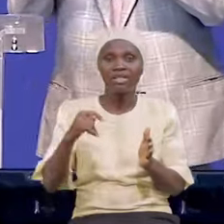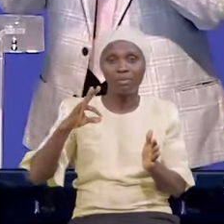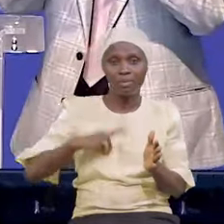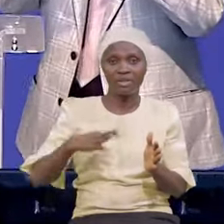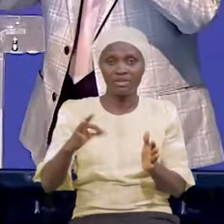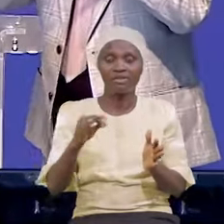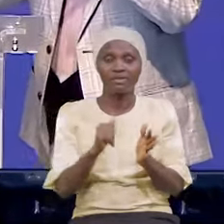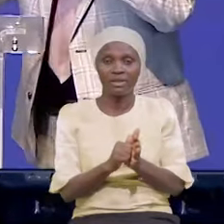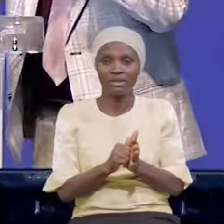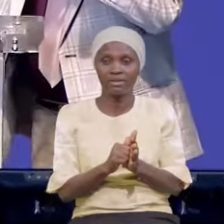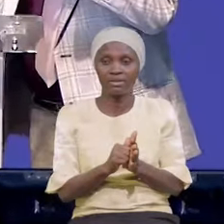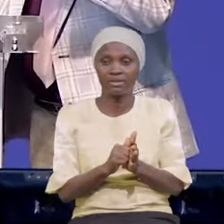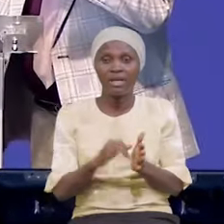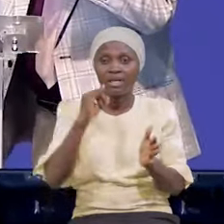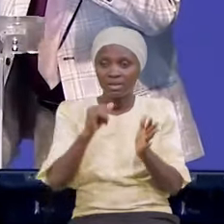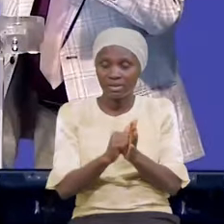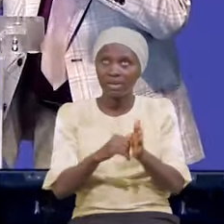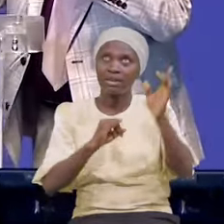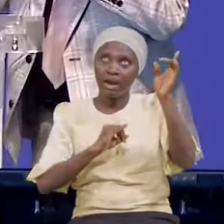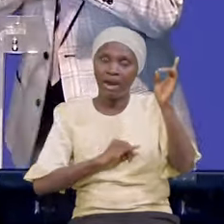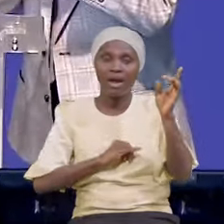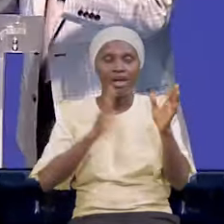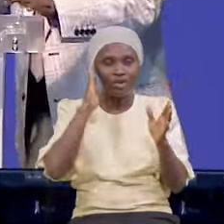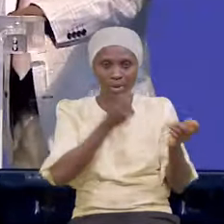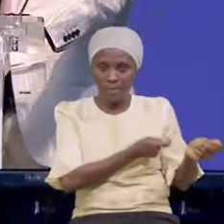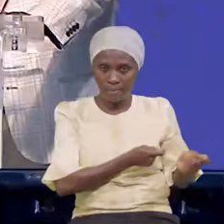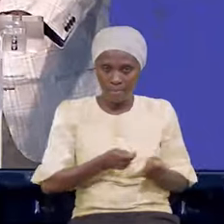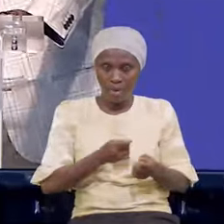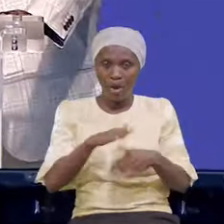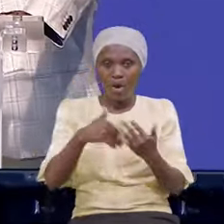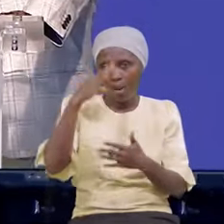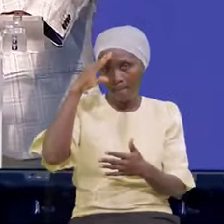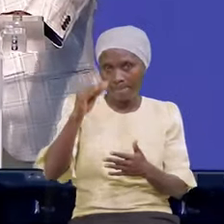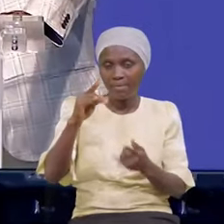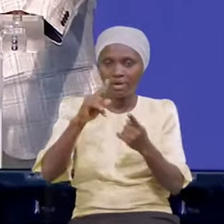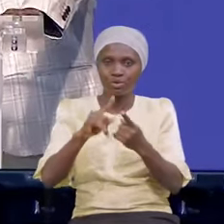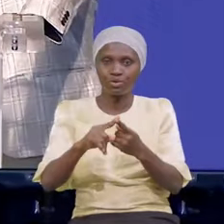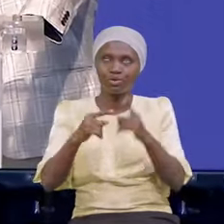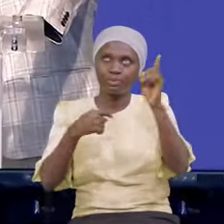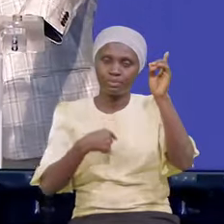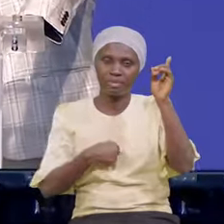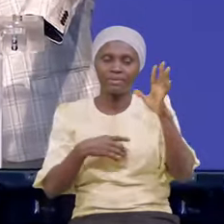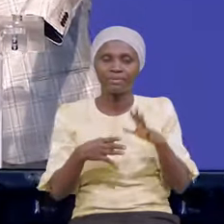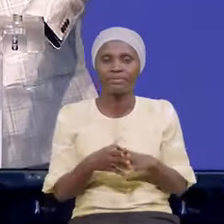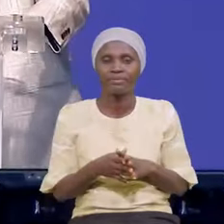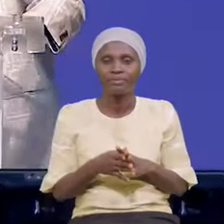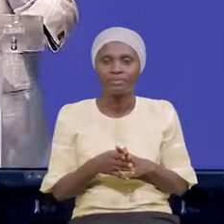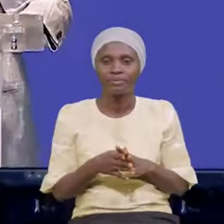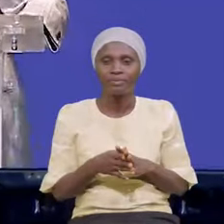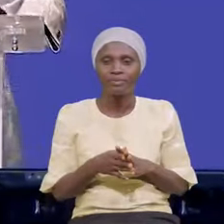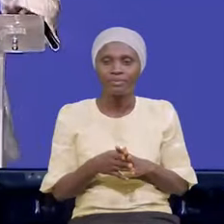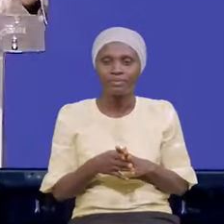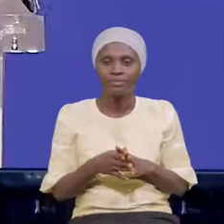దట్ దానికి ప్రయోజనకరంగా ఇస్ దట్ ఐ విల్ డ్రా ఆల్ మెన్ unto me nenu samasta manavalini